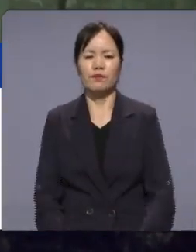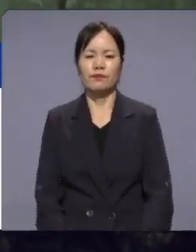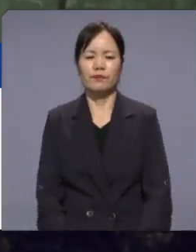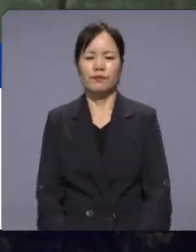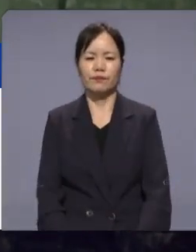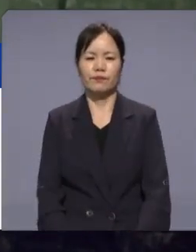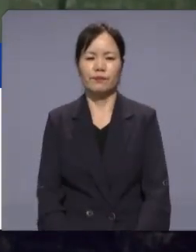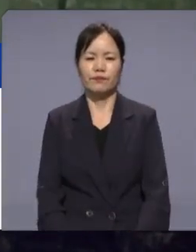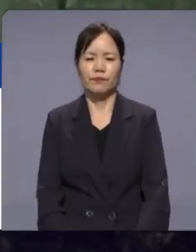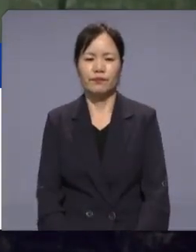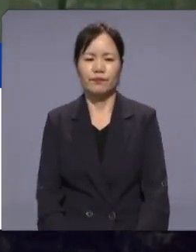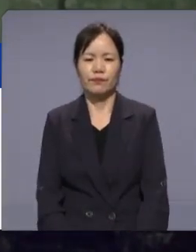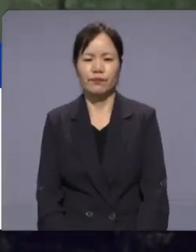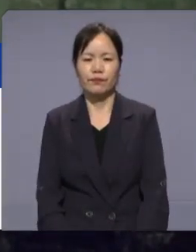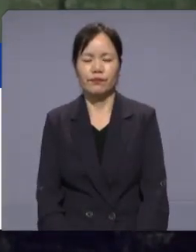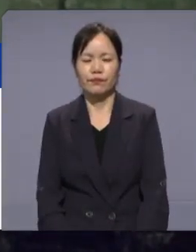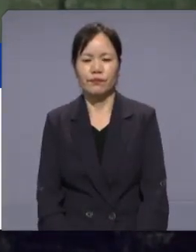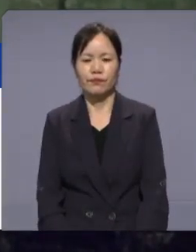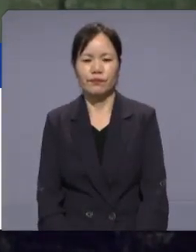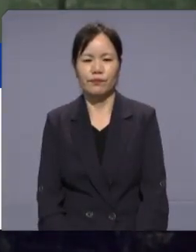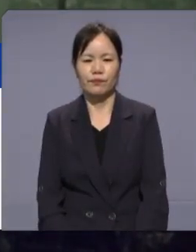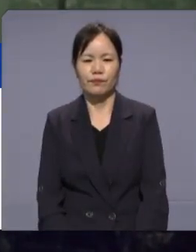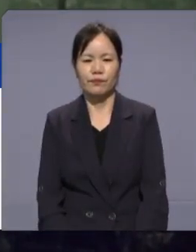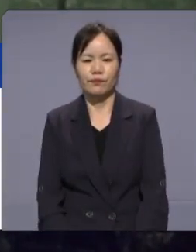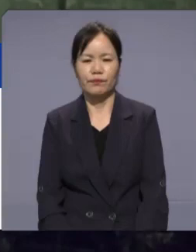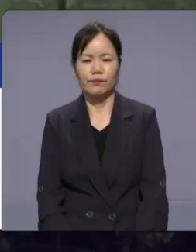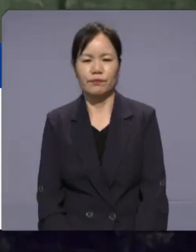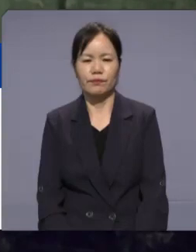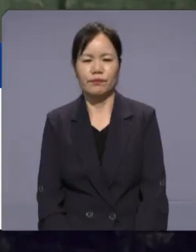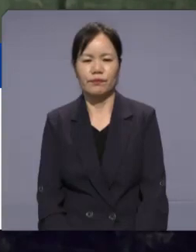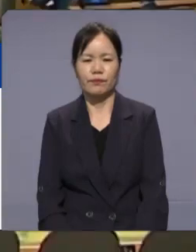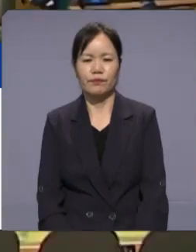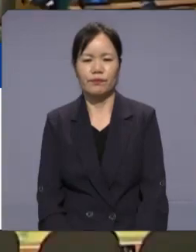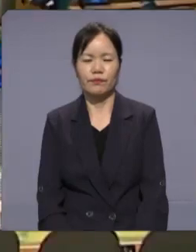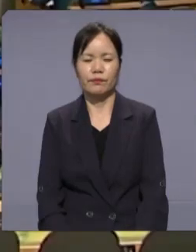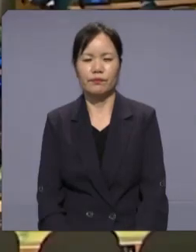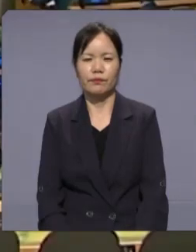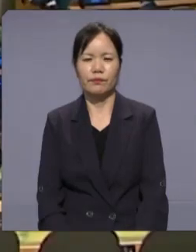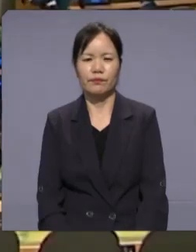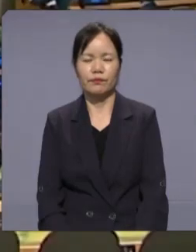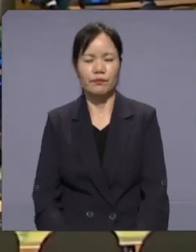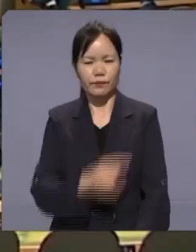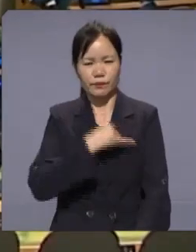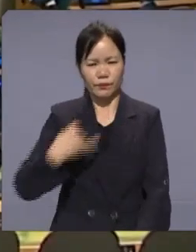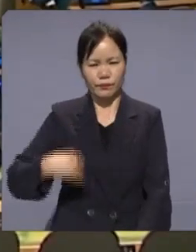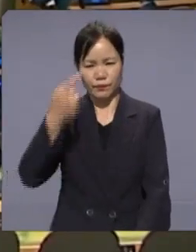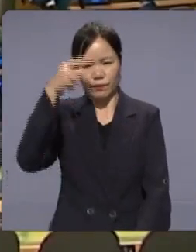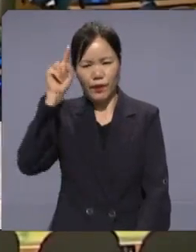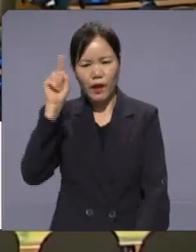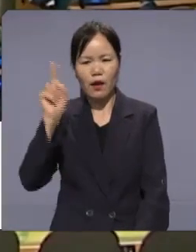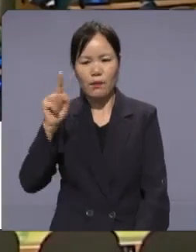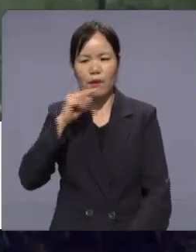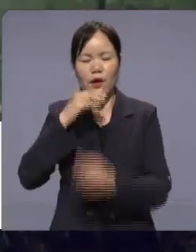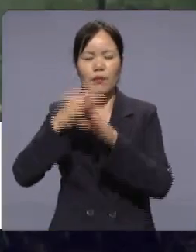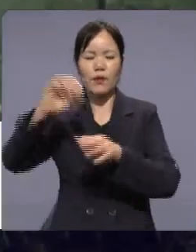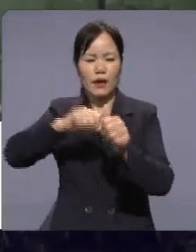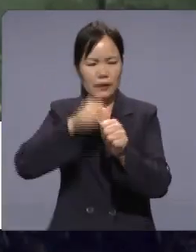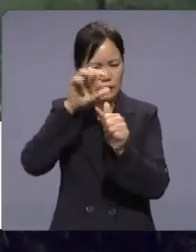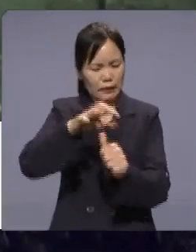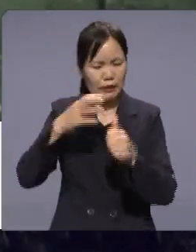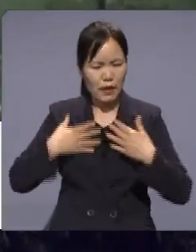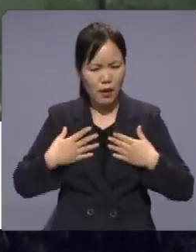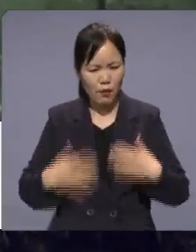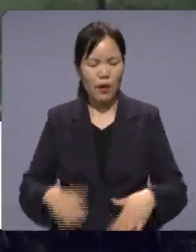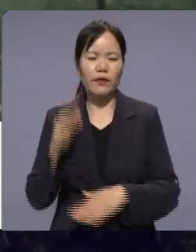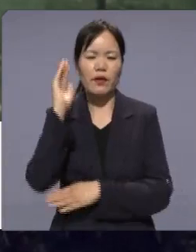hostile to us is not regarded threat to the DPRK. 중국과 러시아는 대북 제재 완화를 주장하고